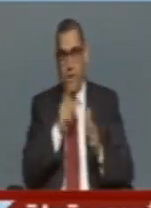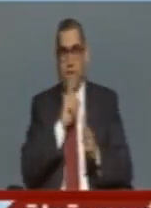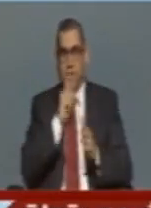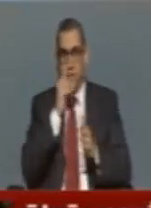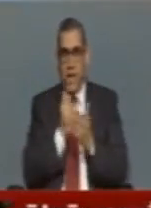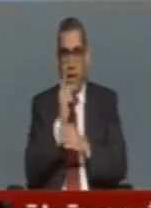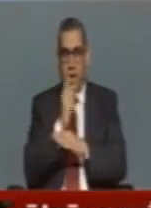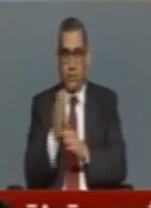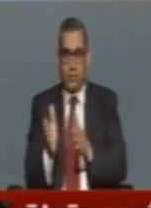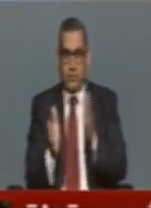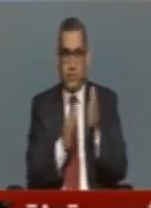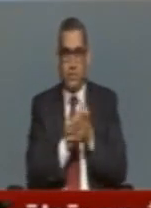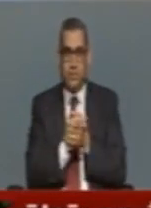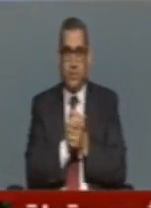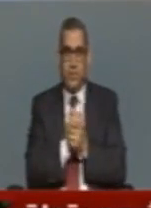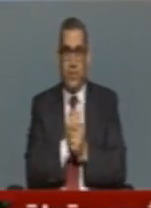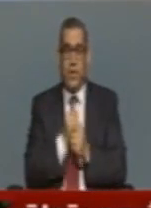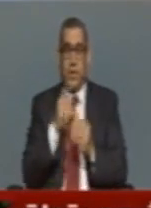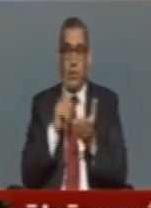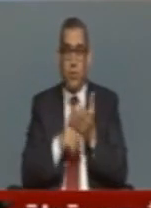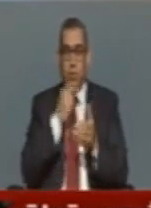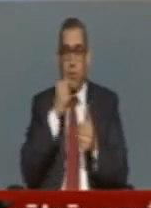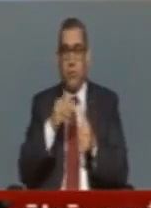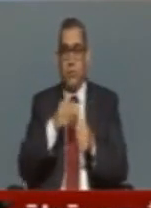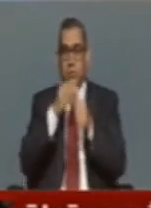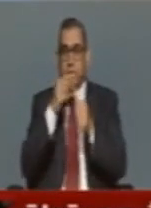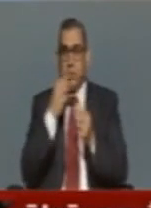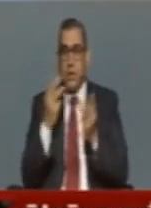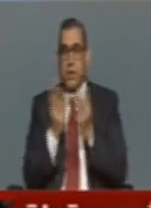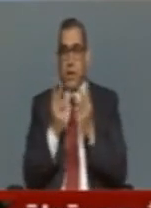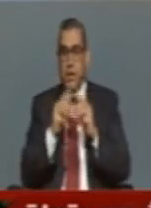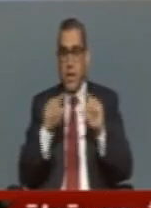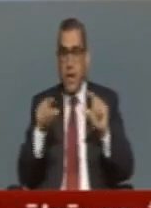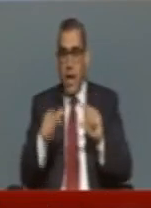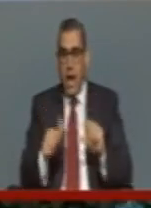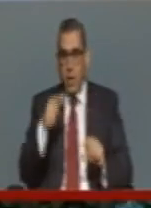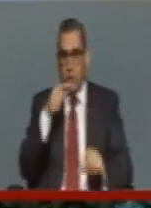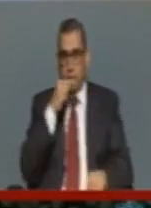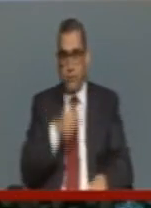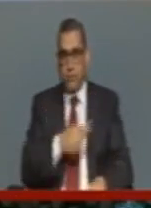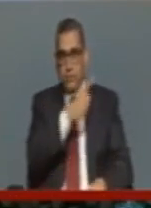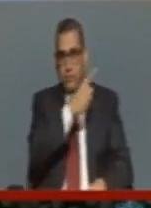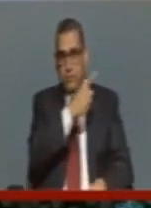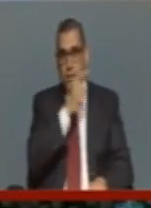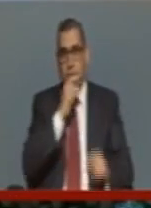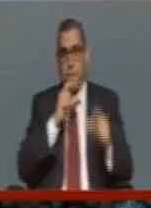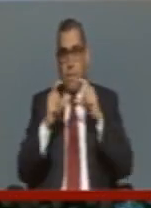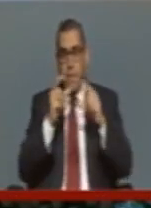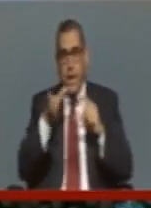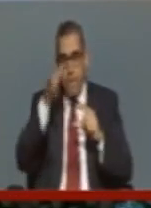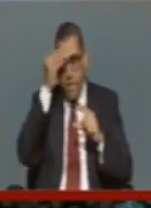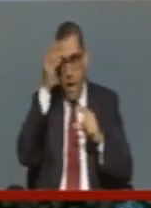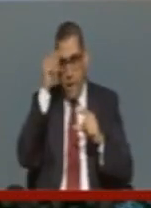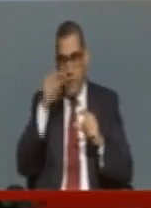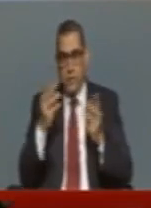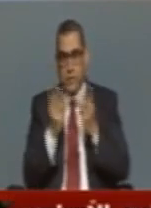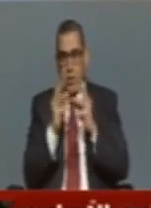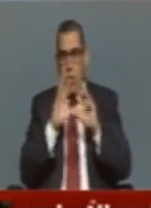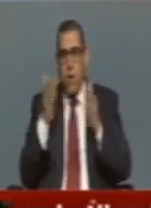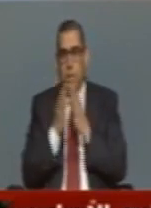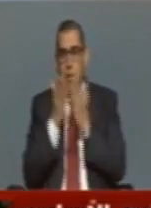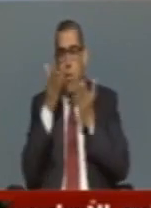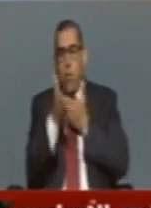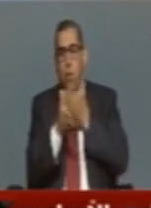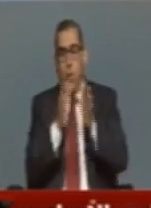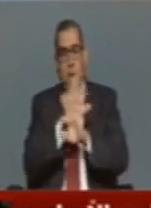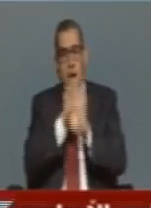الاطار الحقيقة واحد من المنصات الرقمية وبنك المعرفة لما كان منصة عليها مواد التعليمية الرقمية الحقيقة كتيرة